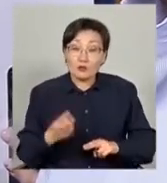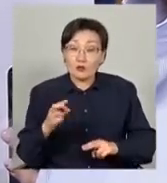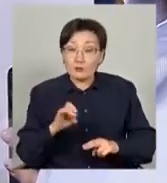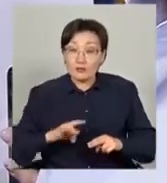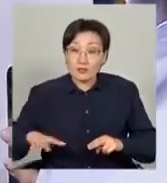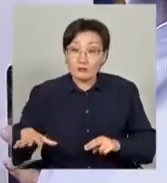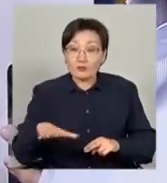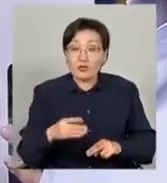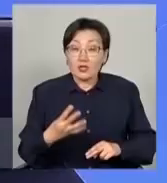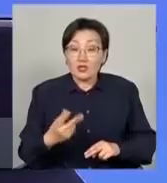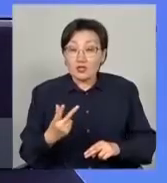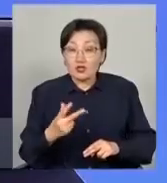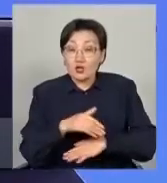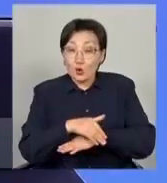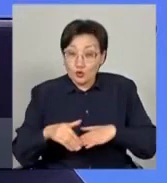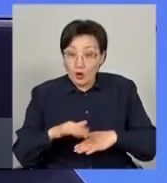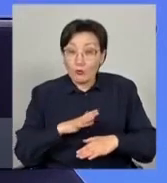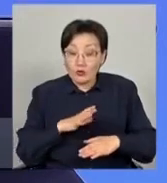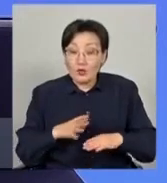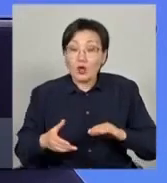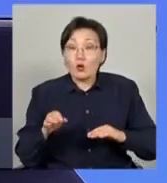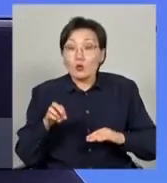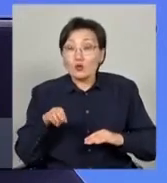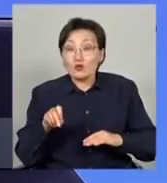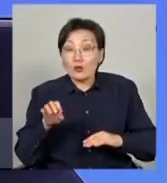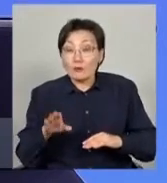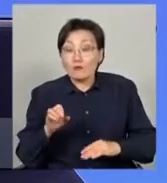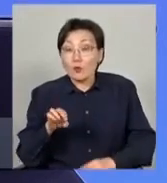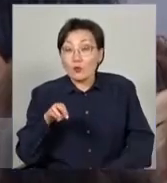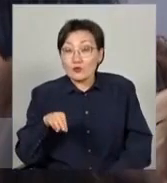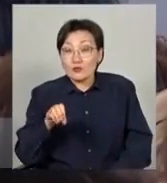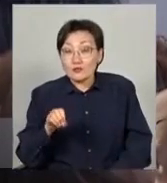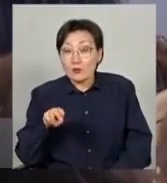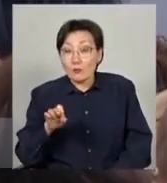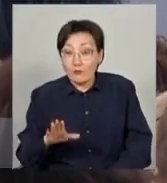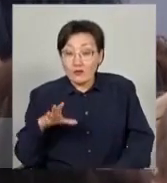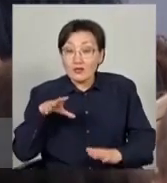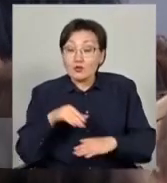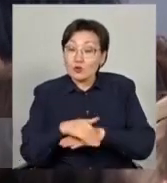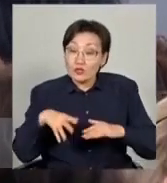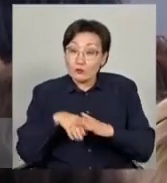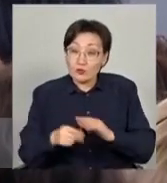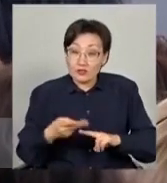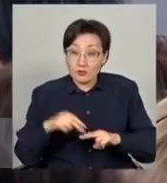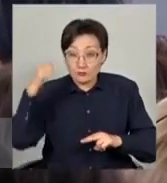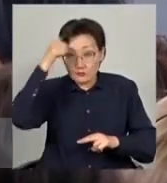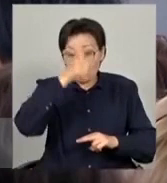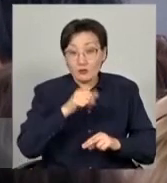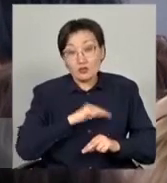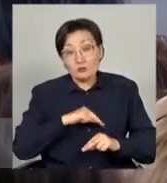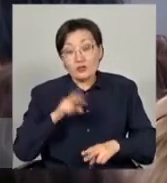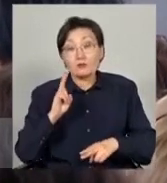ауданында қалған 43 көше болған тұғын. Өтепов көшесіне кіре ме? Онда кірсе, онда осы жылы жұмыстарымызды